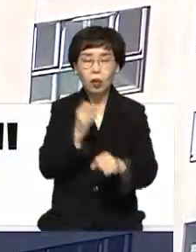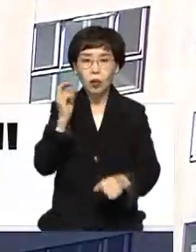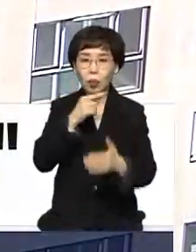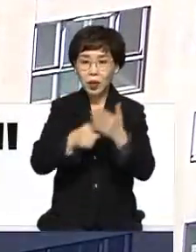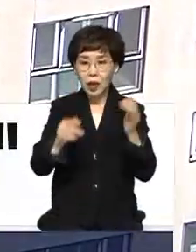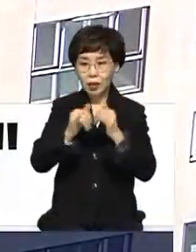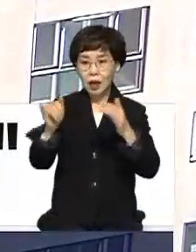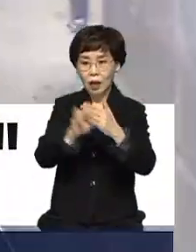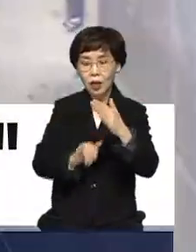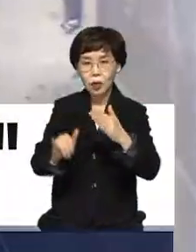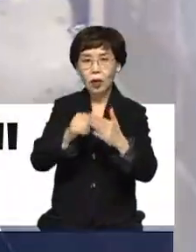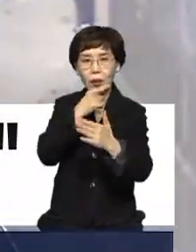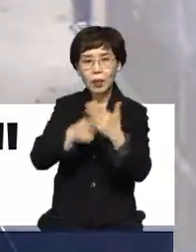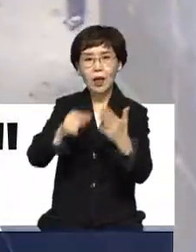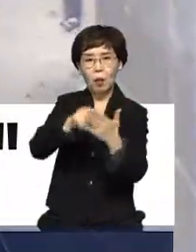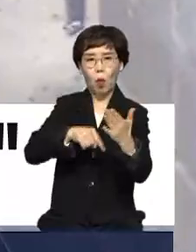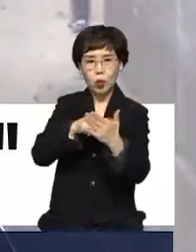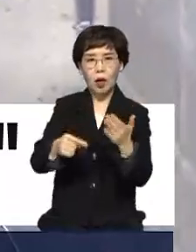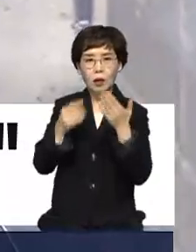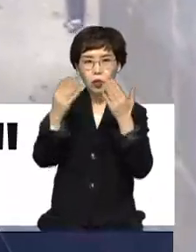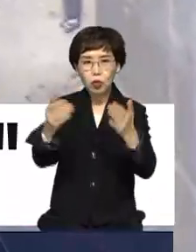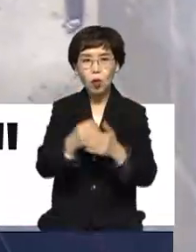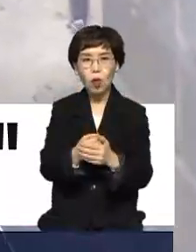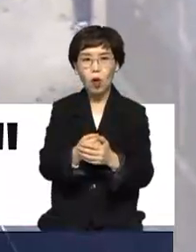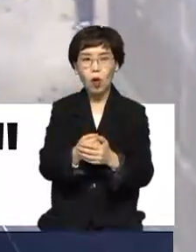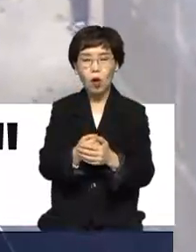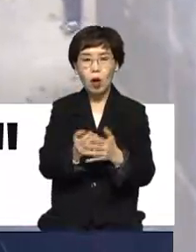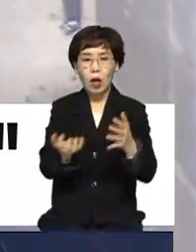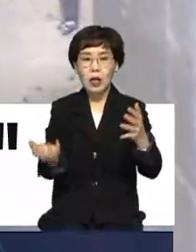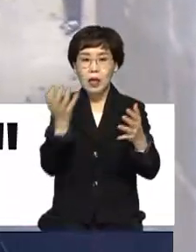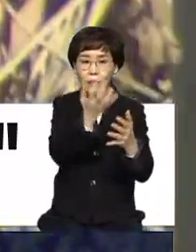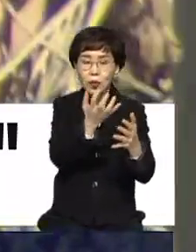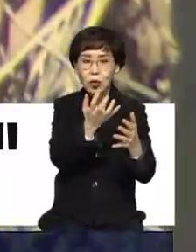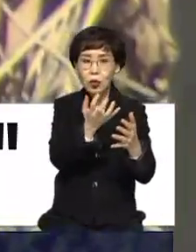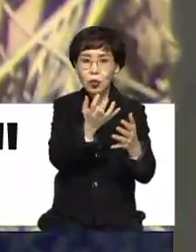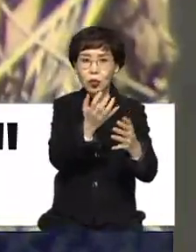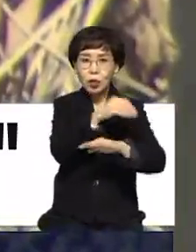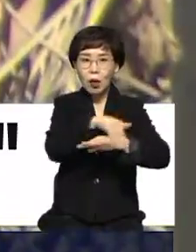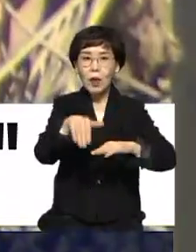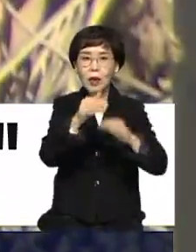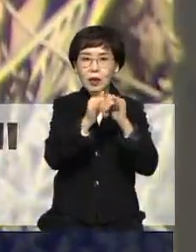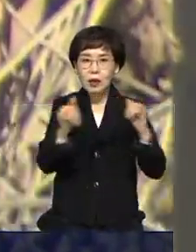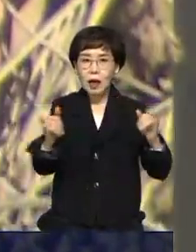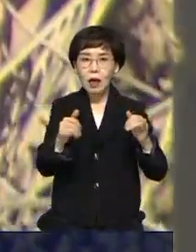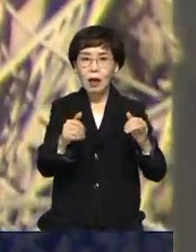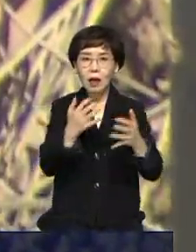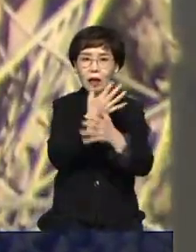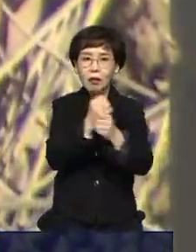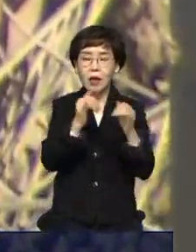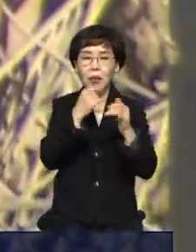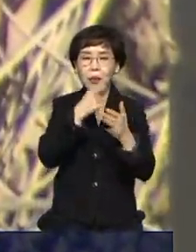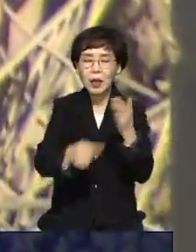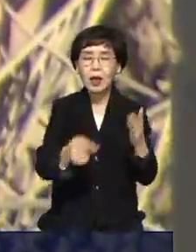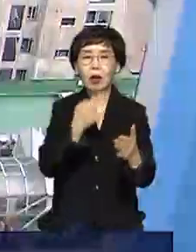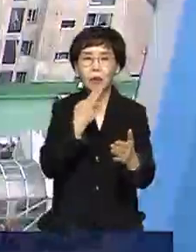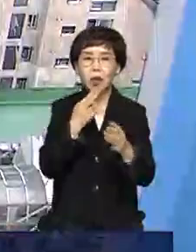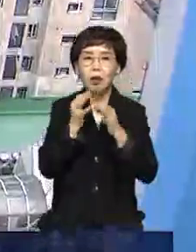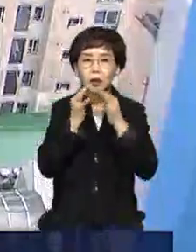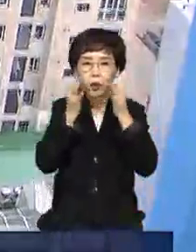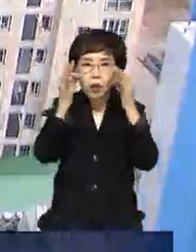피해자 가족들에게 피해 보상을 하고 입주 예정자, 이해관계자들도 피해가 없도록 최선을 다하겠다고